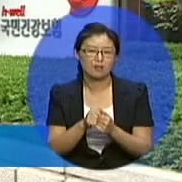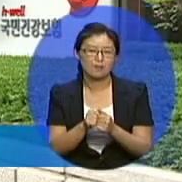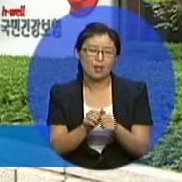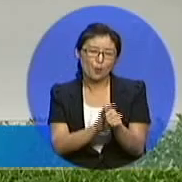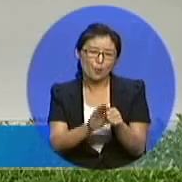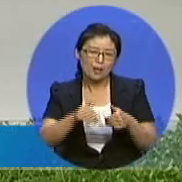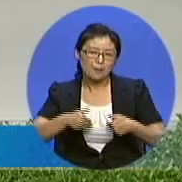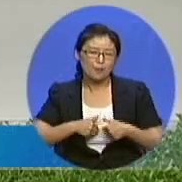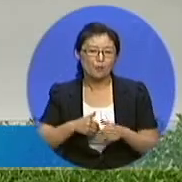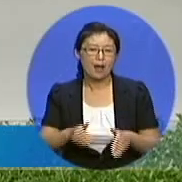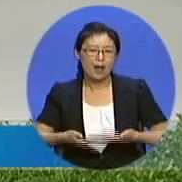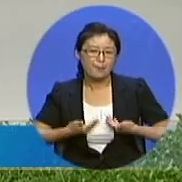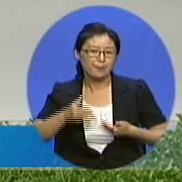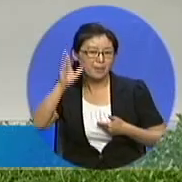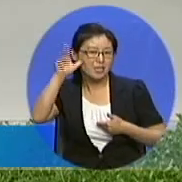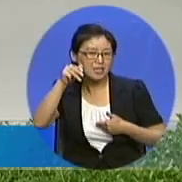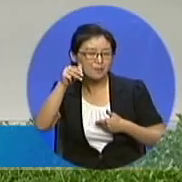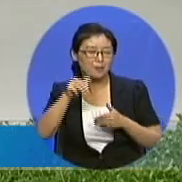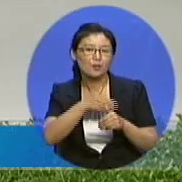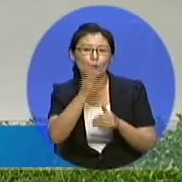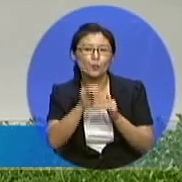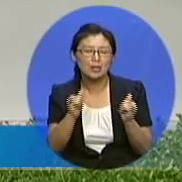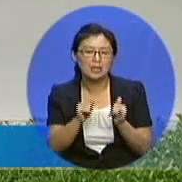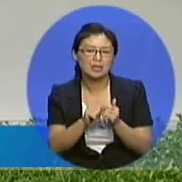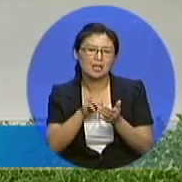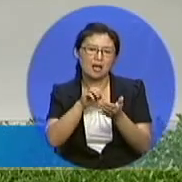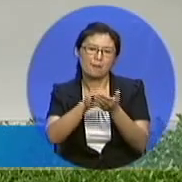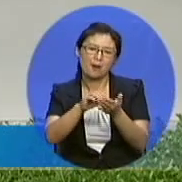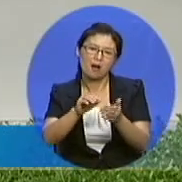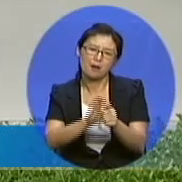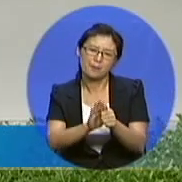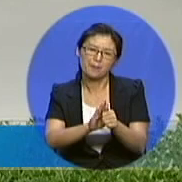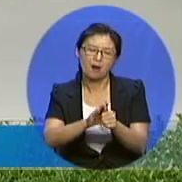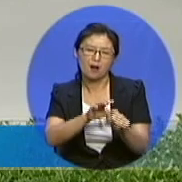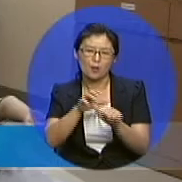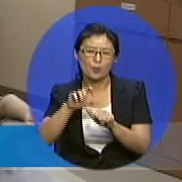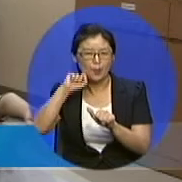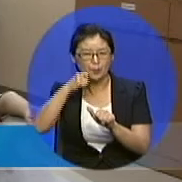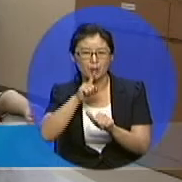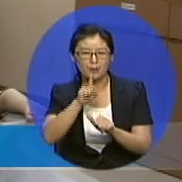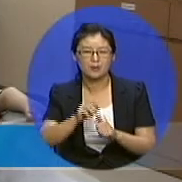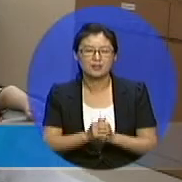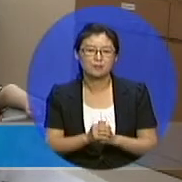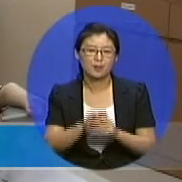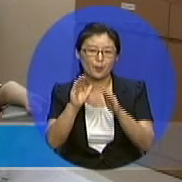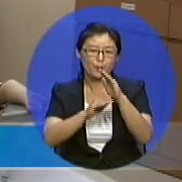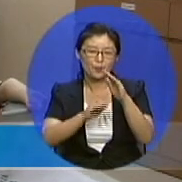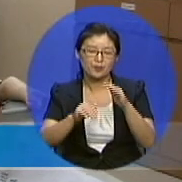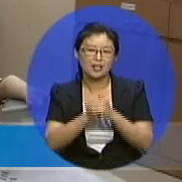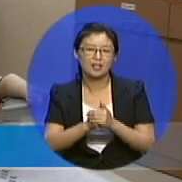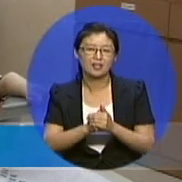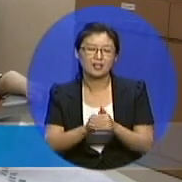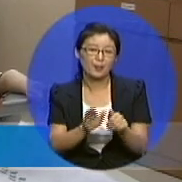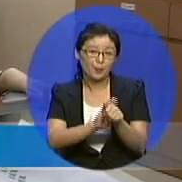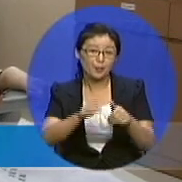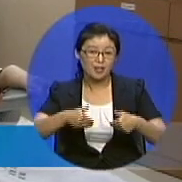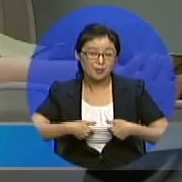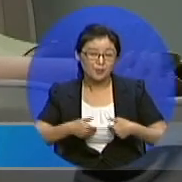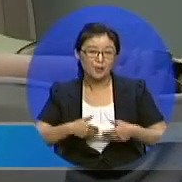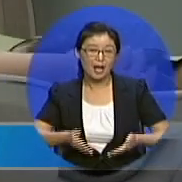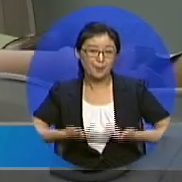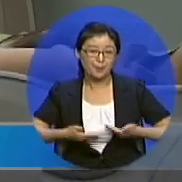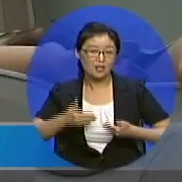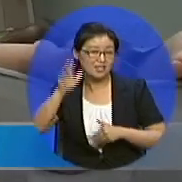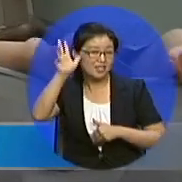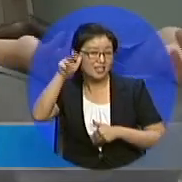경증 치매 노인의 경우에는 제도 진입이 어려운 실정이라고 말했습니다. 이에 공단은 요양 필요도가 있는 경증